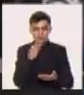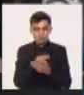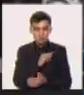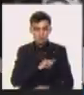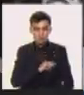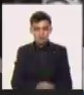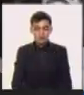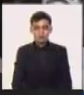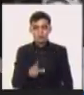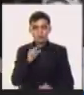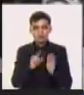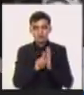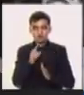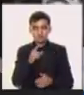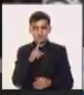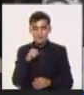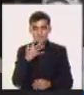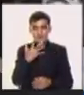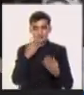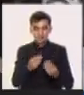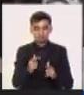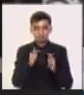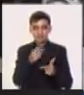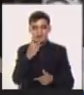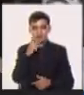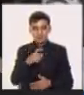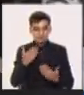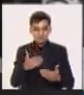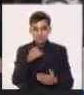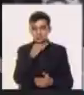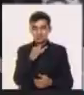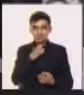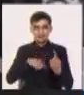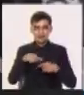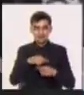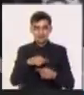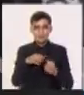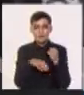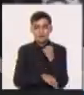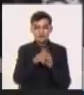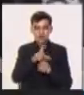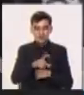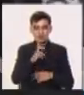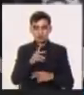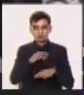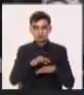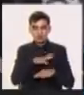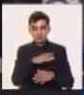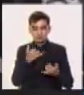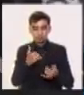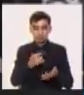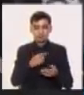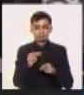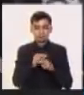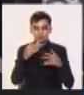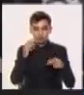за эти 5 дней поступило всего 2 пациента. И вот наш последний пациент сегодня заканчивает свой курс